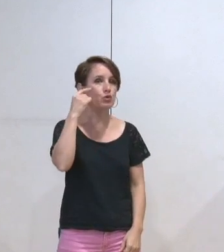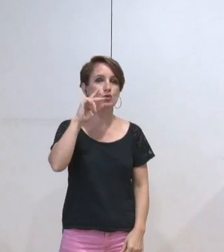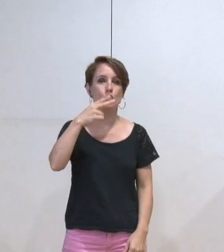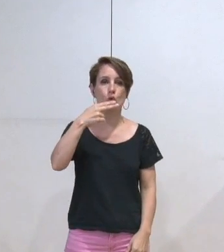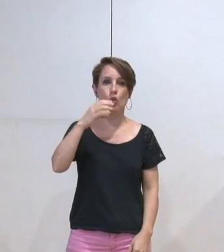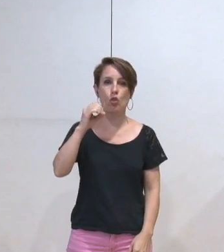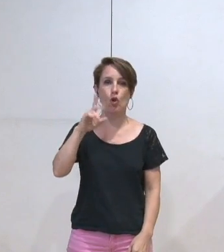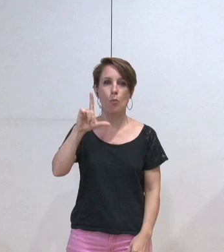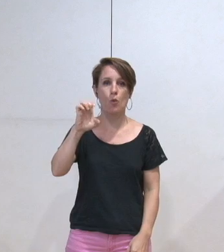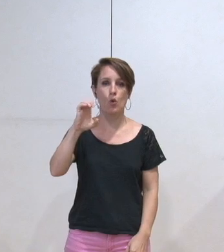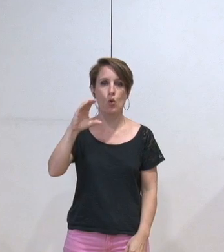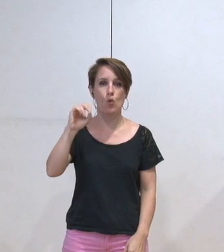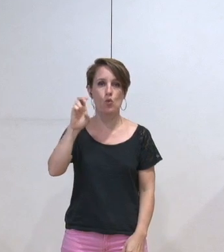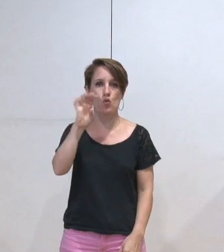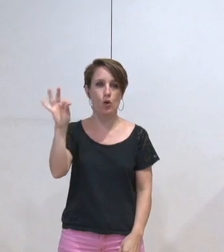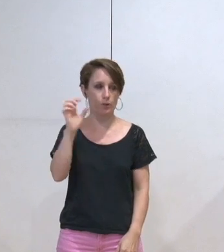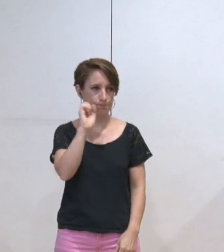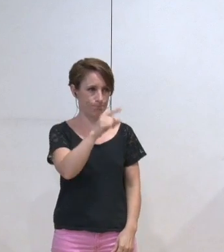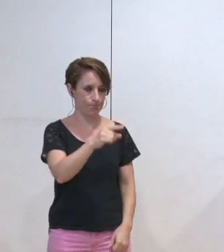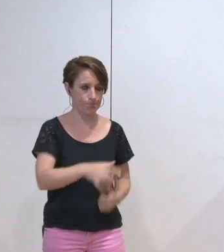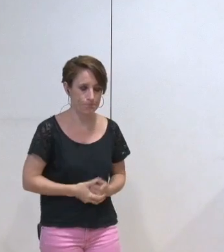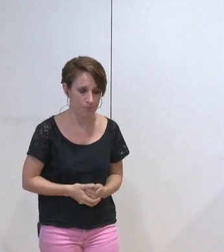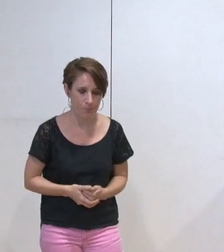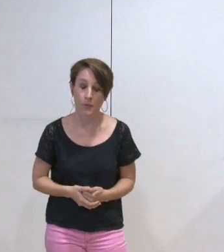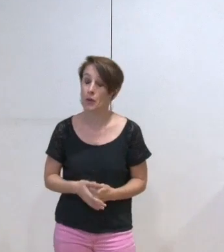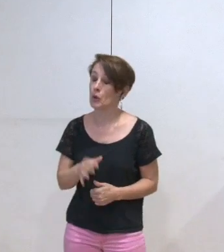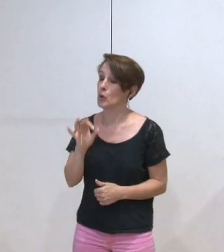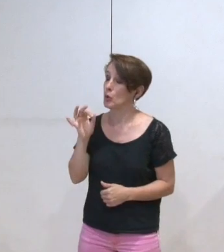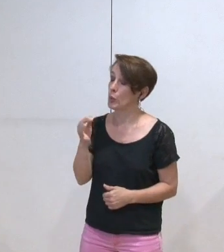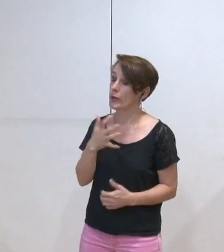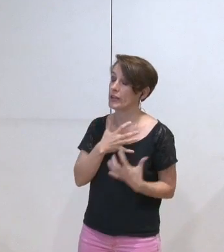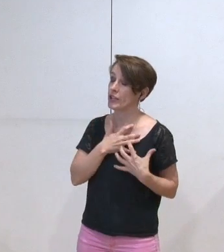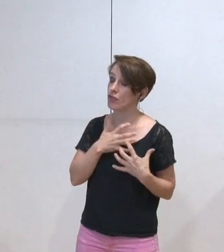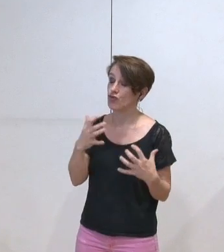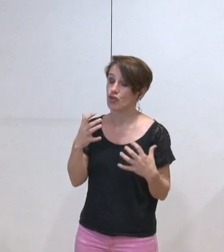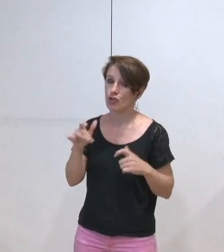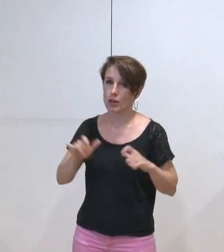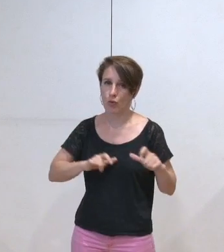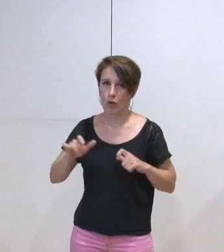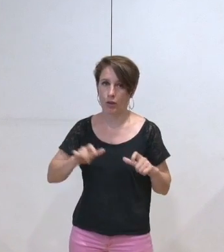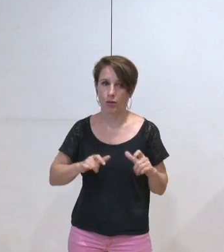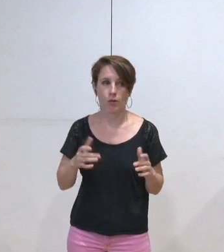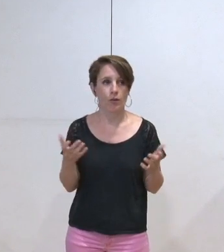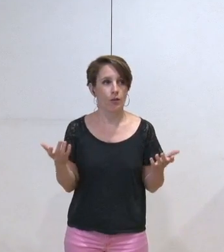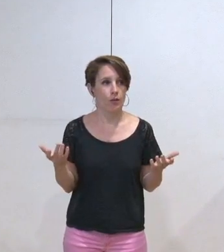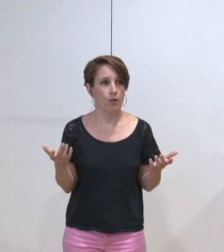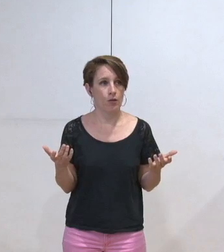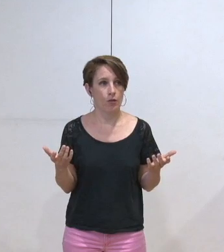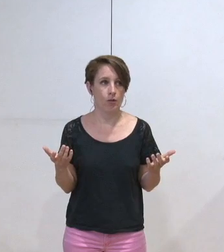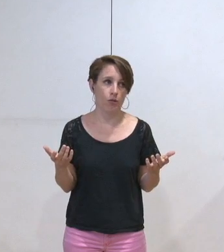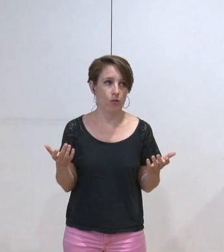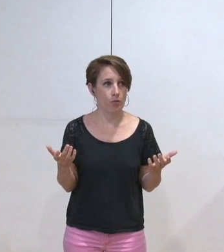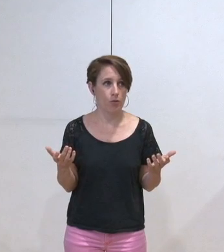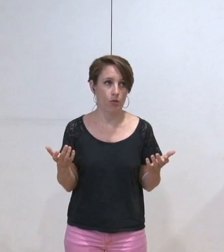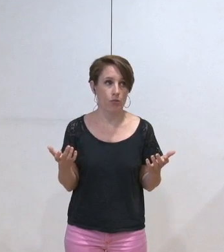oui monsieur le Maire chers collègues euh d'abord je voudrais pas même si c'est probablement un discours qui gagnerait être mieux connu de no